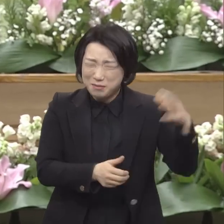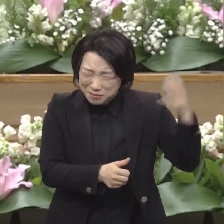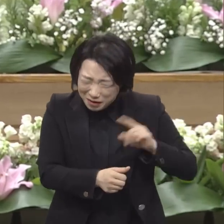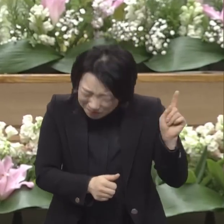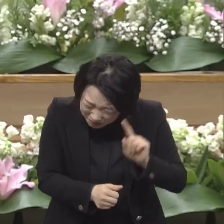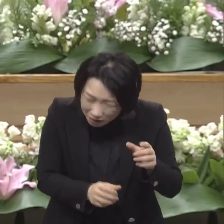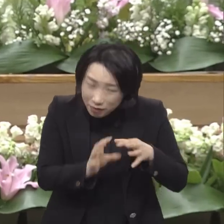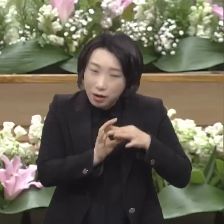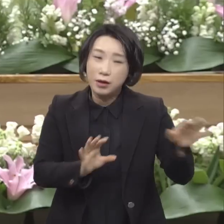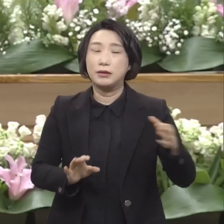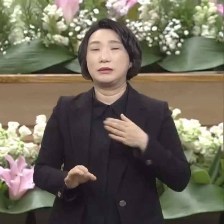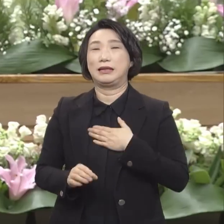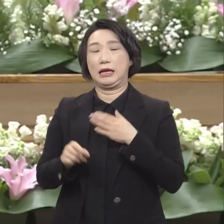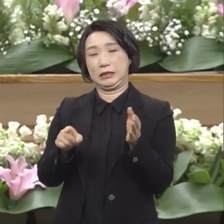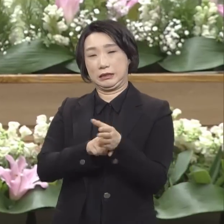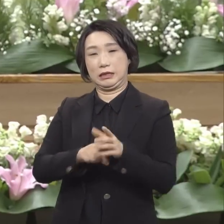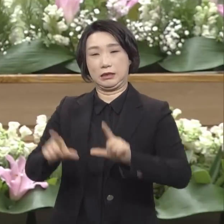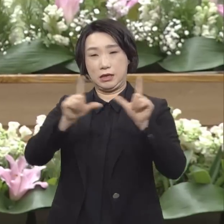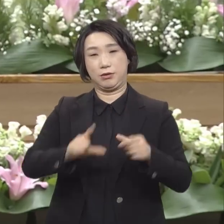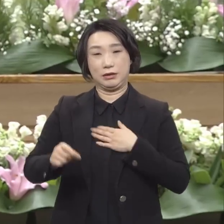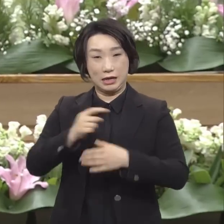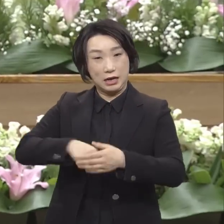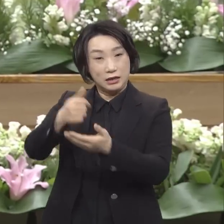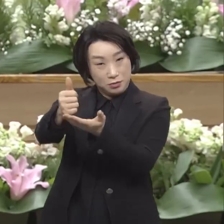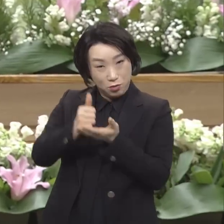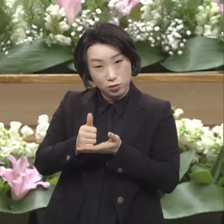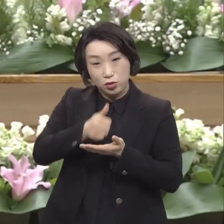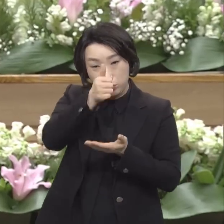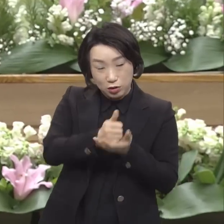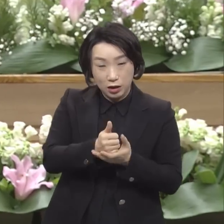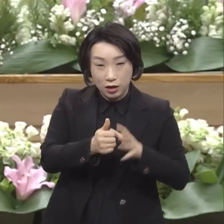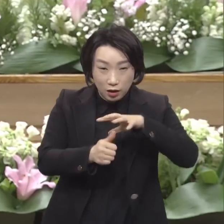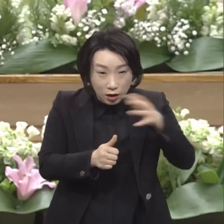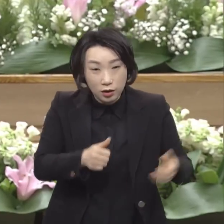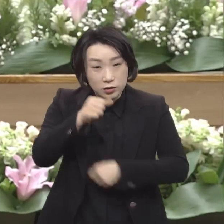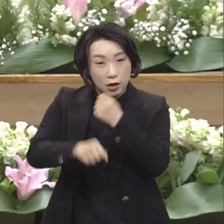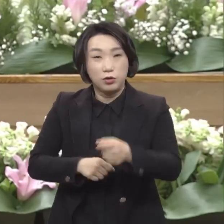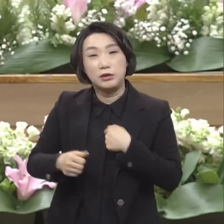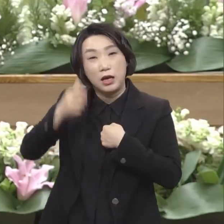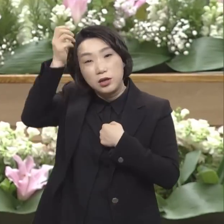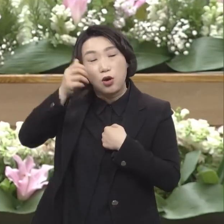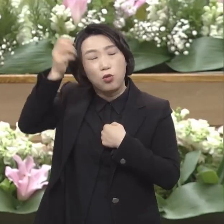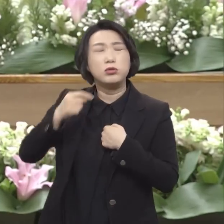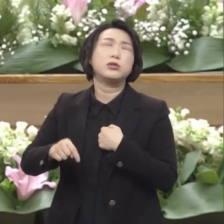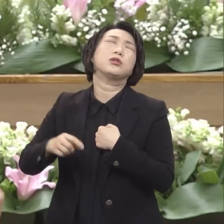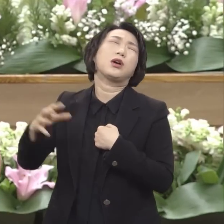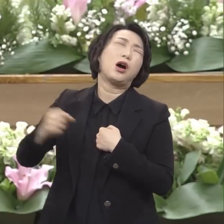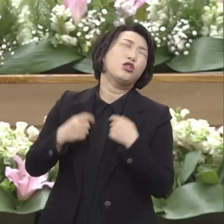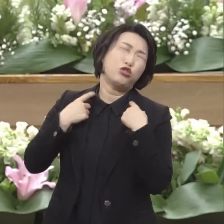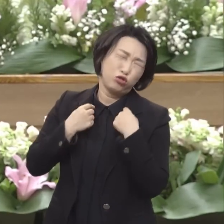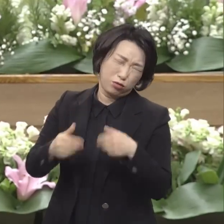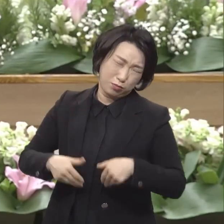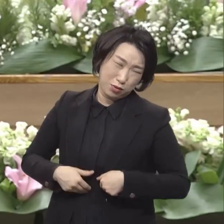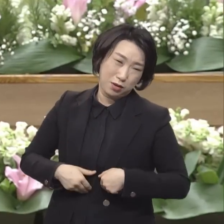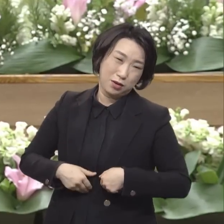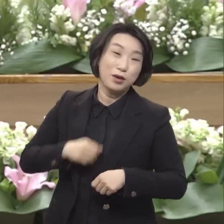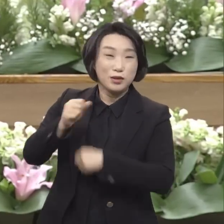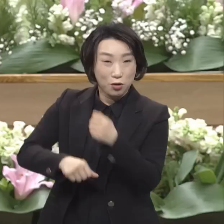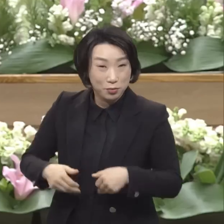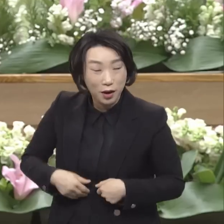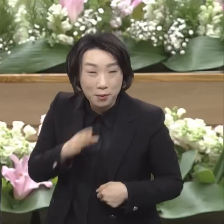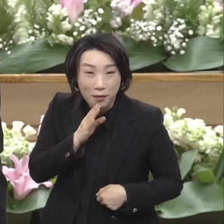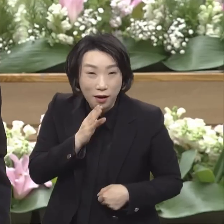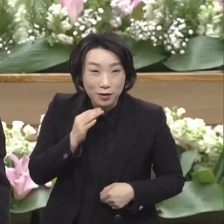받아도 내 신앙생활과 내 안에 있는 죄에서 자유한 영혼은 자유해야 된다 이 말이에요. 근데